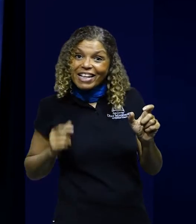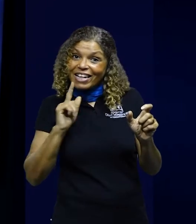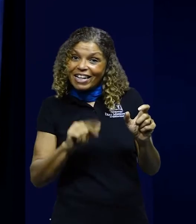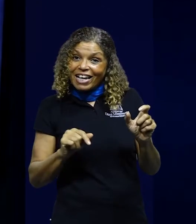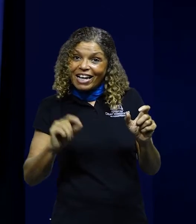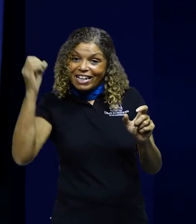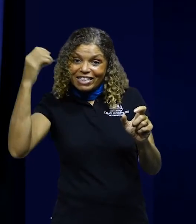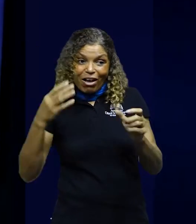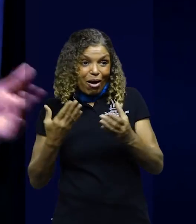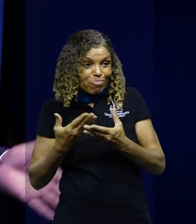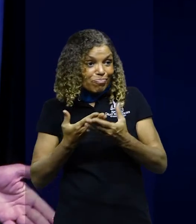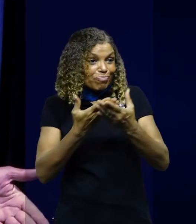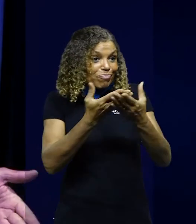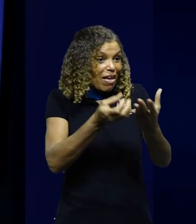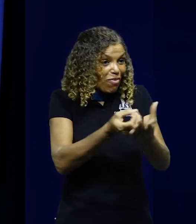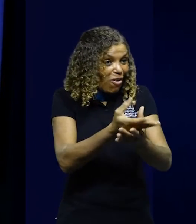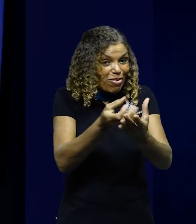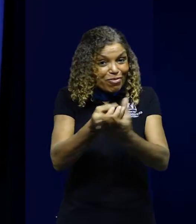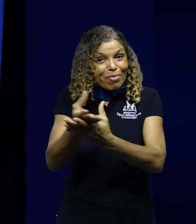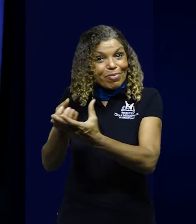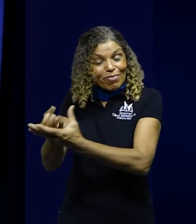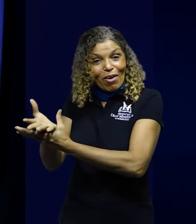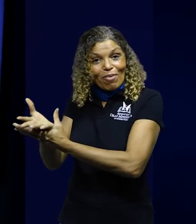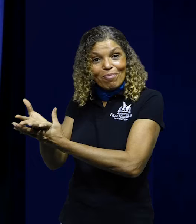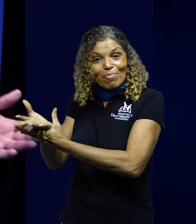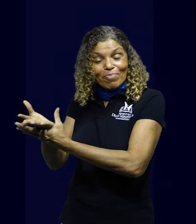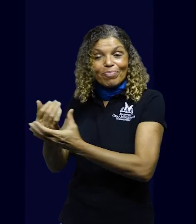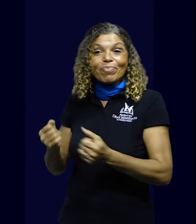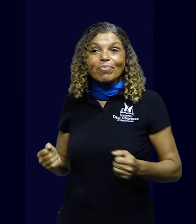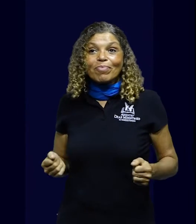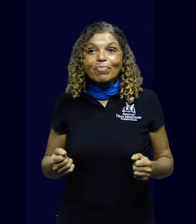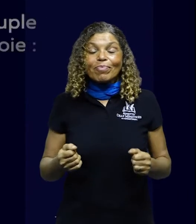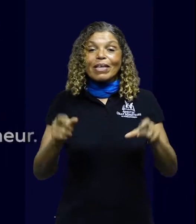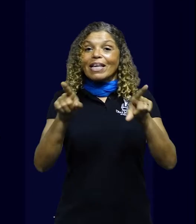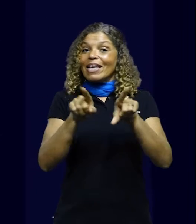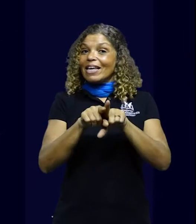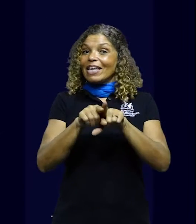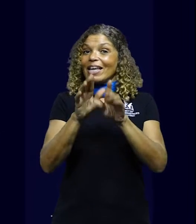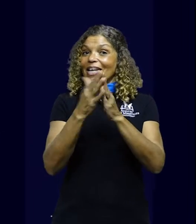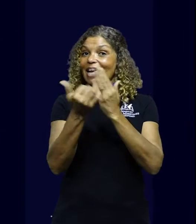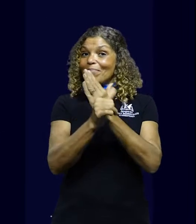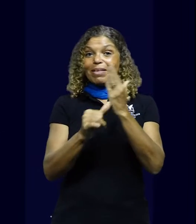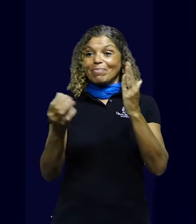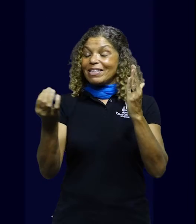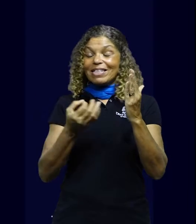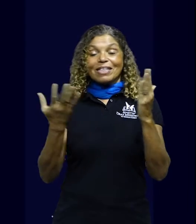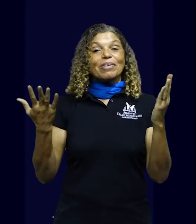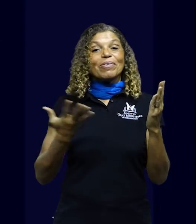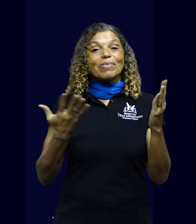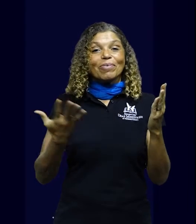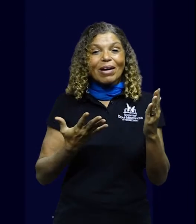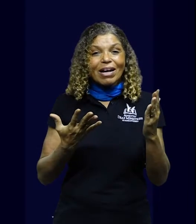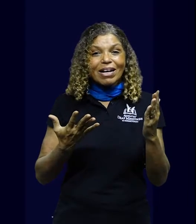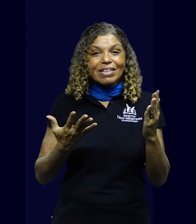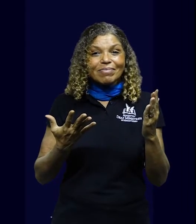Jésus. Ils portent l'évangile, ils portent la bonne nouvelle. Et que disent-ils? Dans Luc chapitre 2, versets 10 et 11, la Bible dit, « Mais l'ange leur dit,